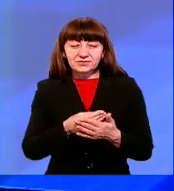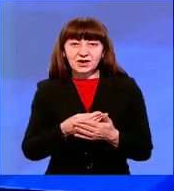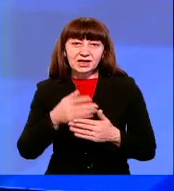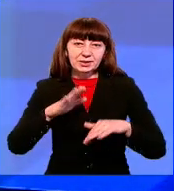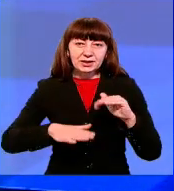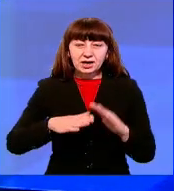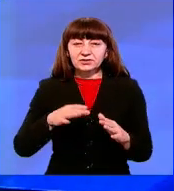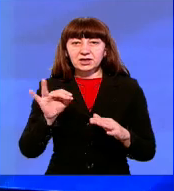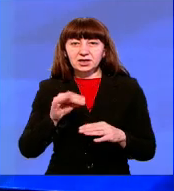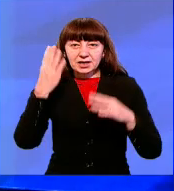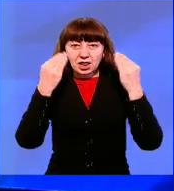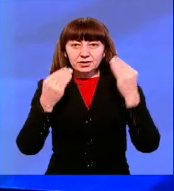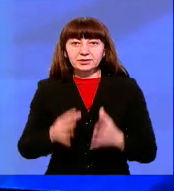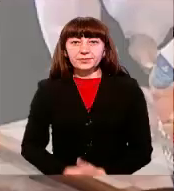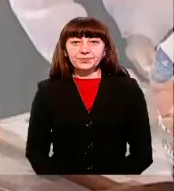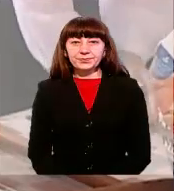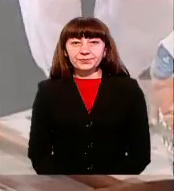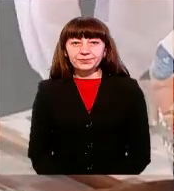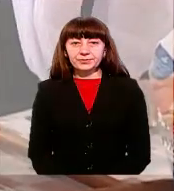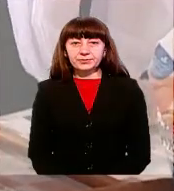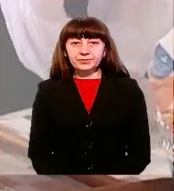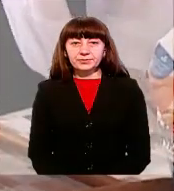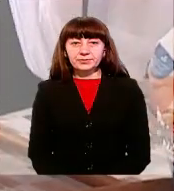Подробнее в следующем сюжете.